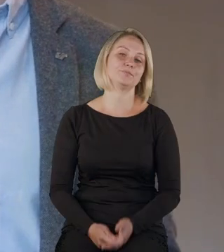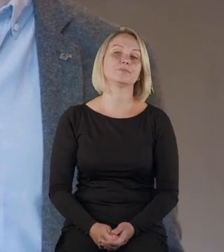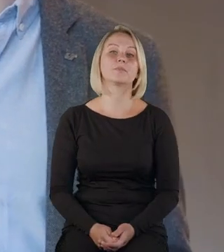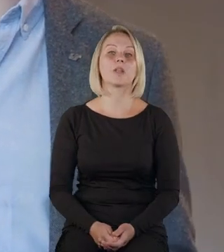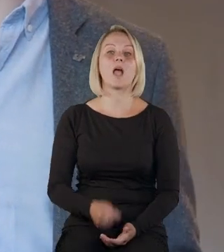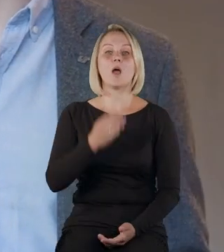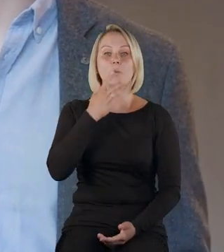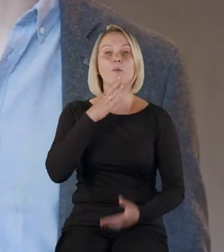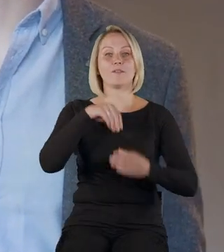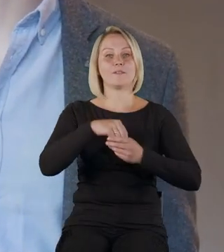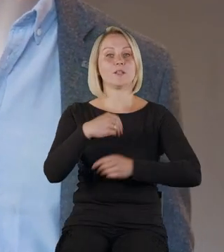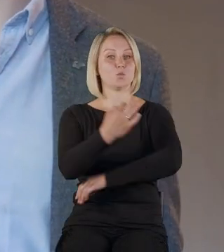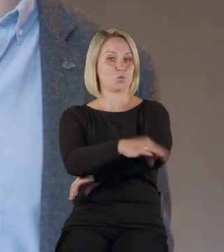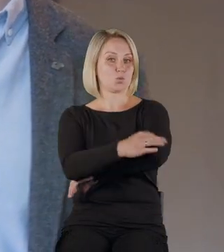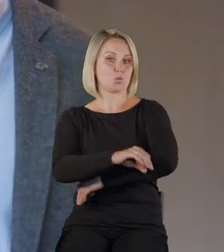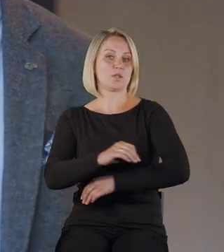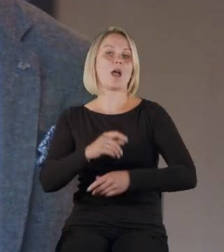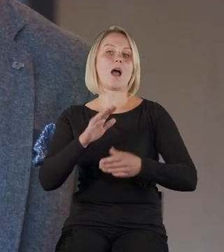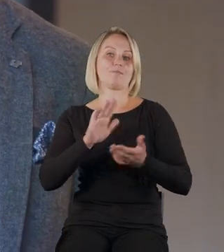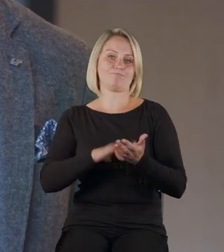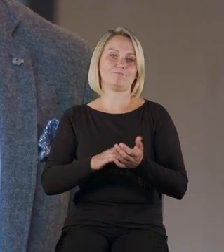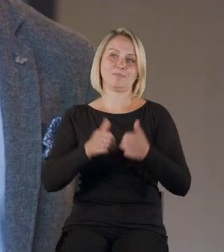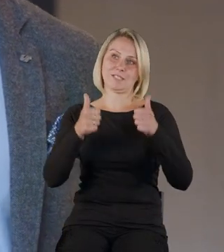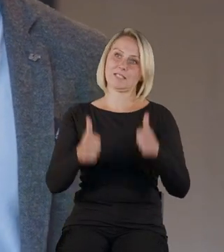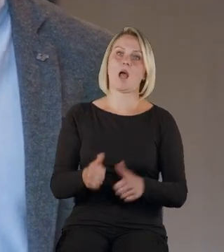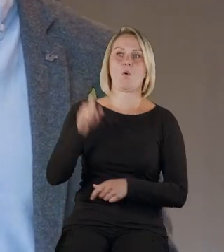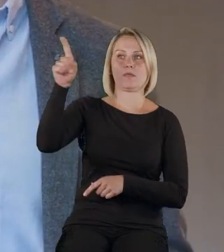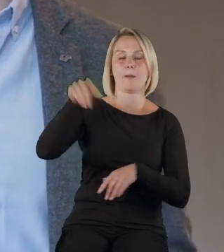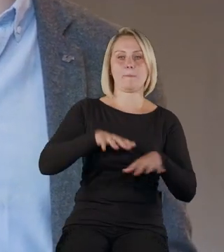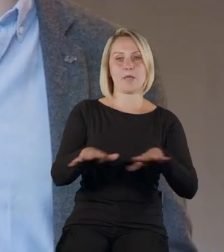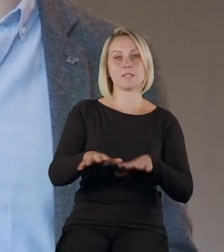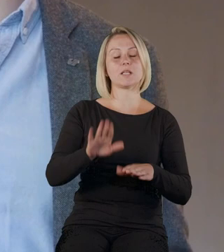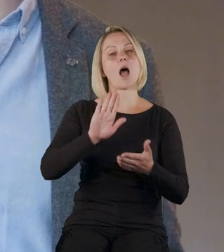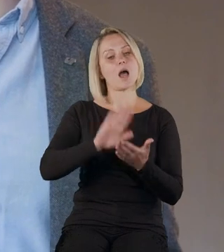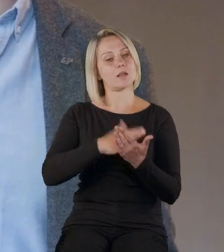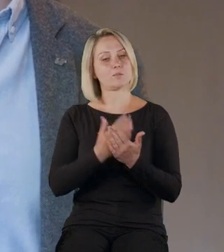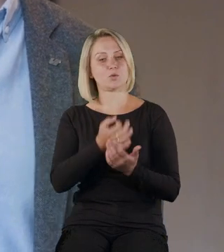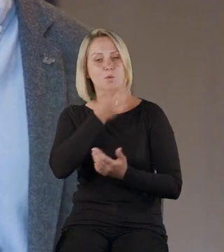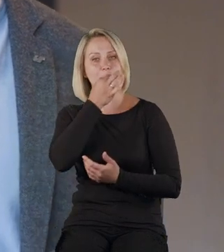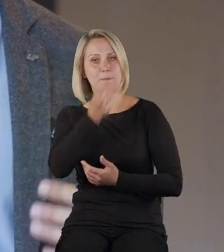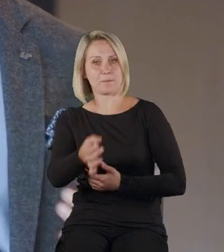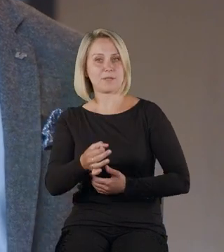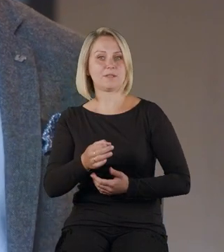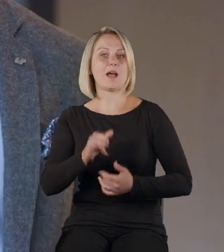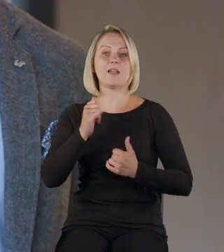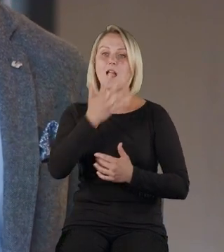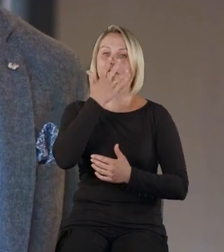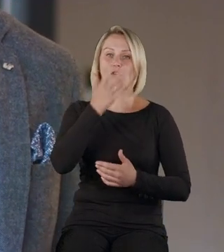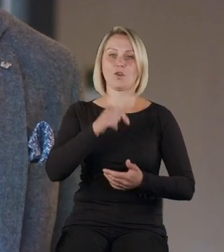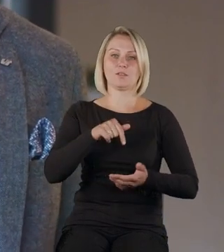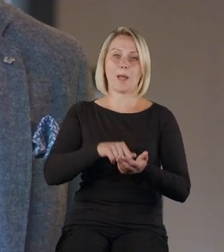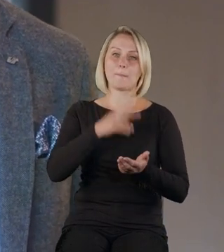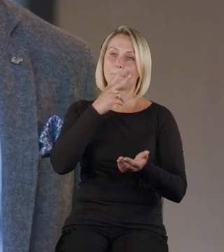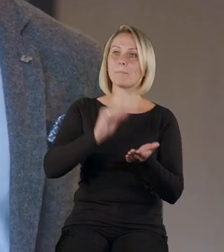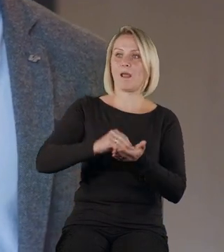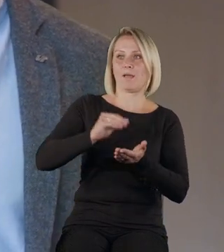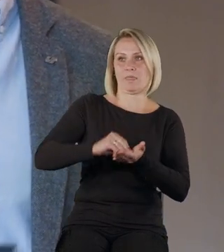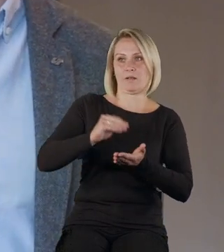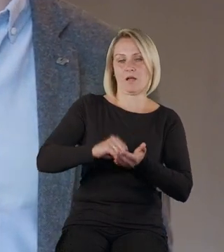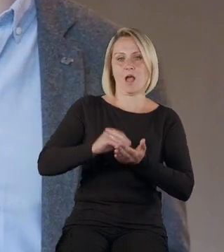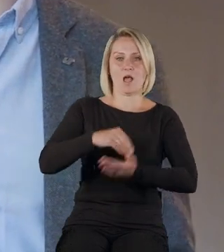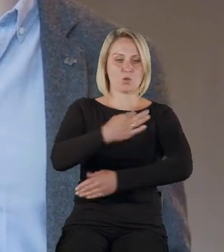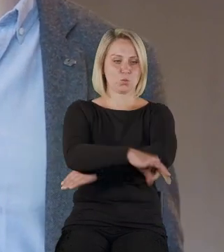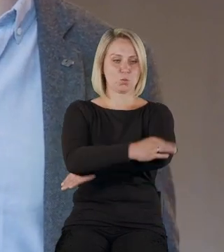Mówimy tutaj o studiach typowych stacjonarnych. A co w przypadku studiów, tej praktycznej części studiów, czyli